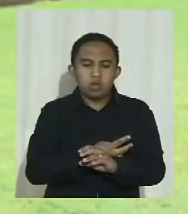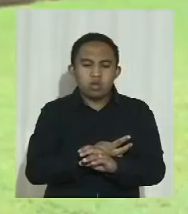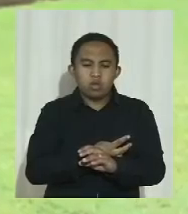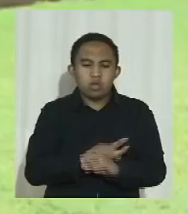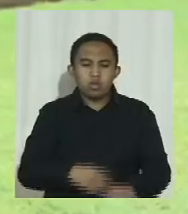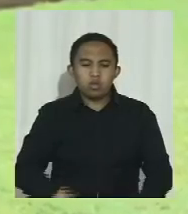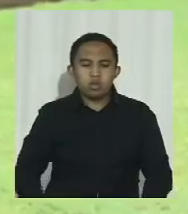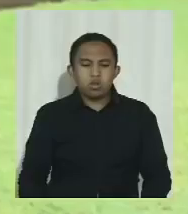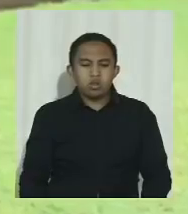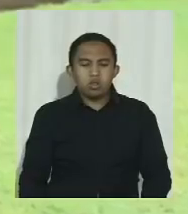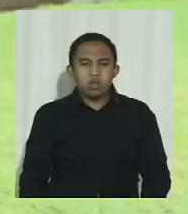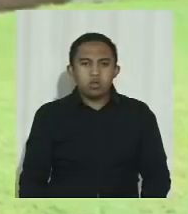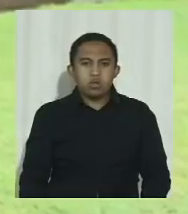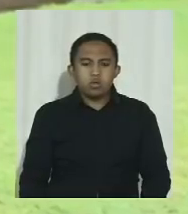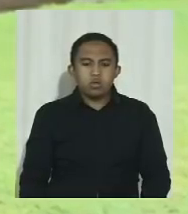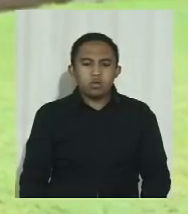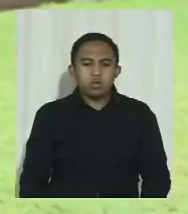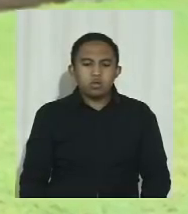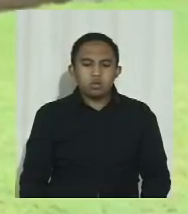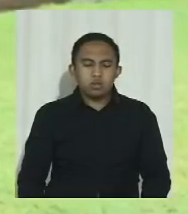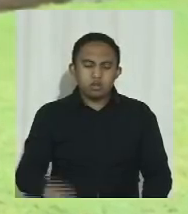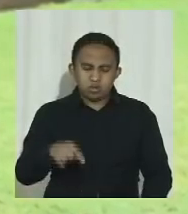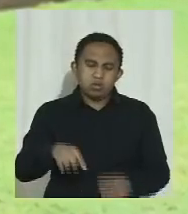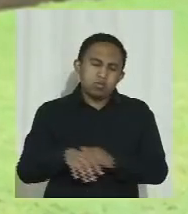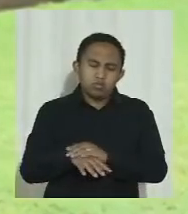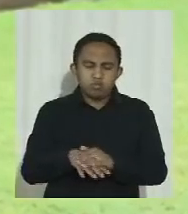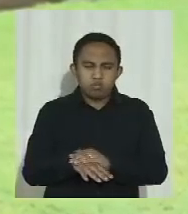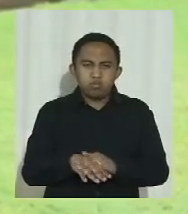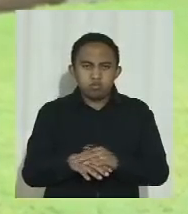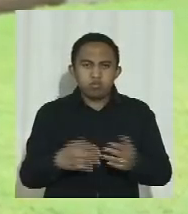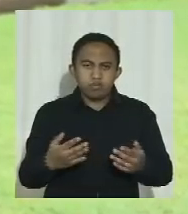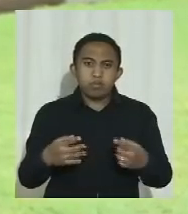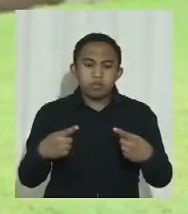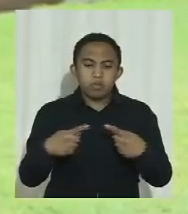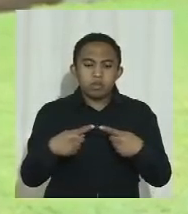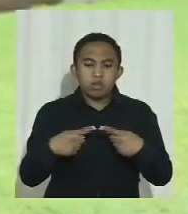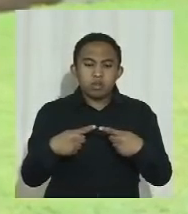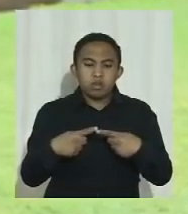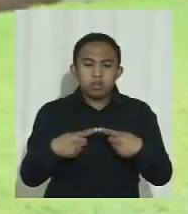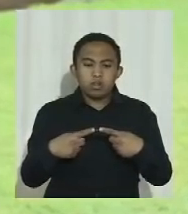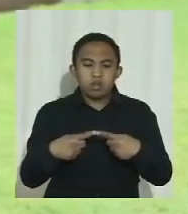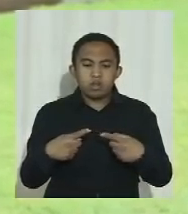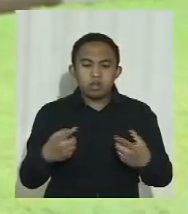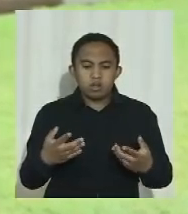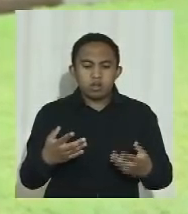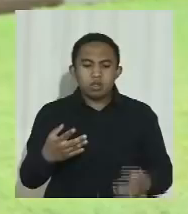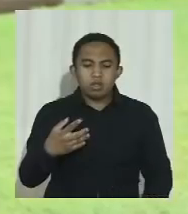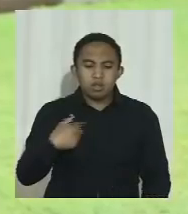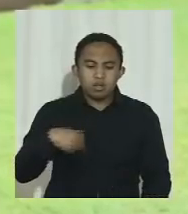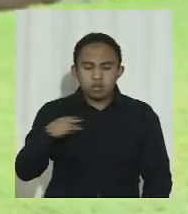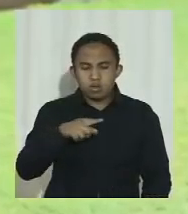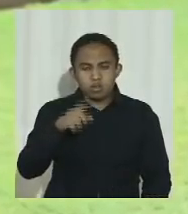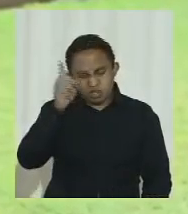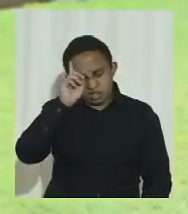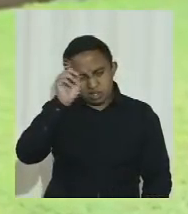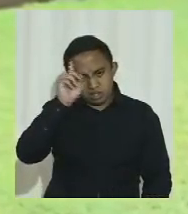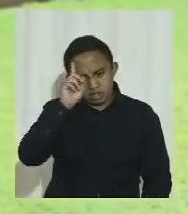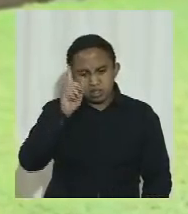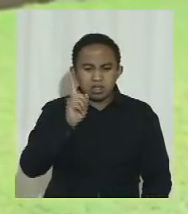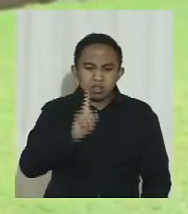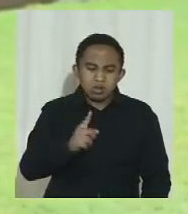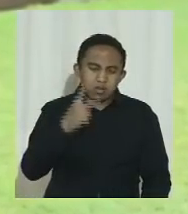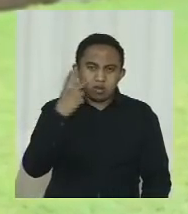mihitsy eto Madagasikara. Kanefa ny ao anatin'izany dia tsy maintsy mijery foana tsika isan'andro isan'andro zany